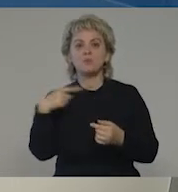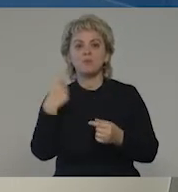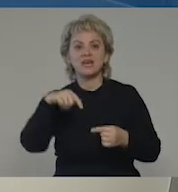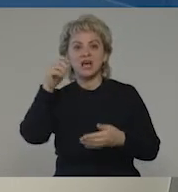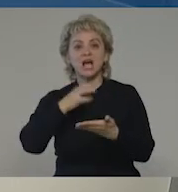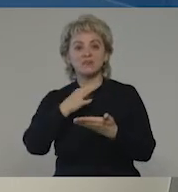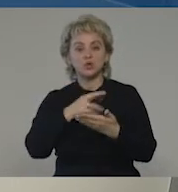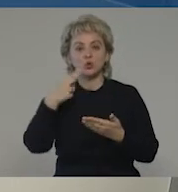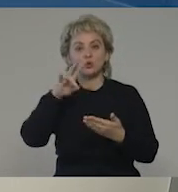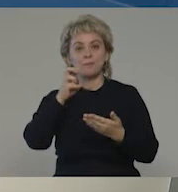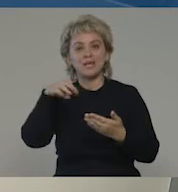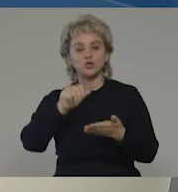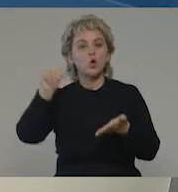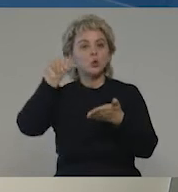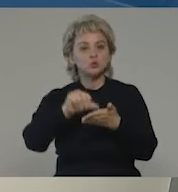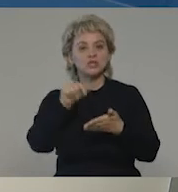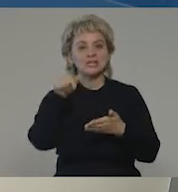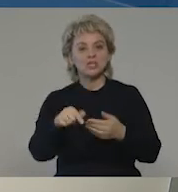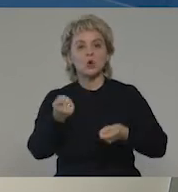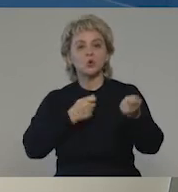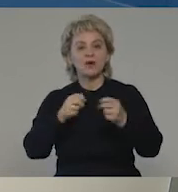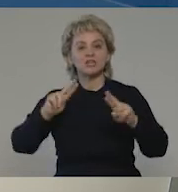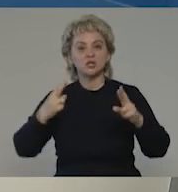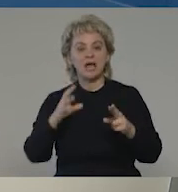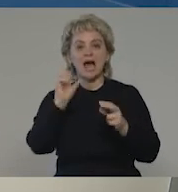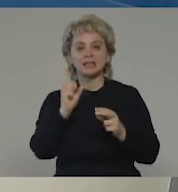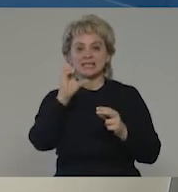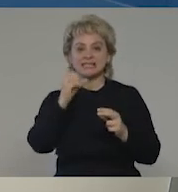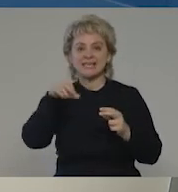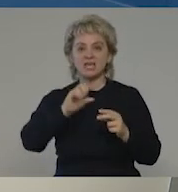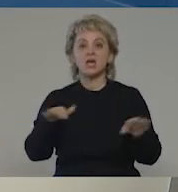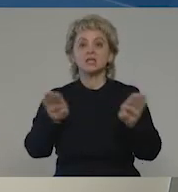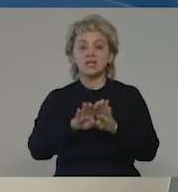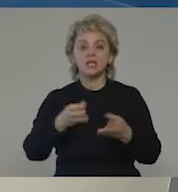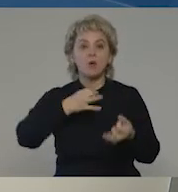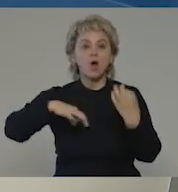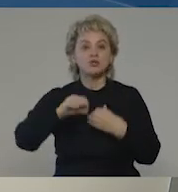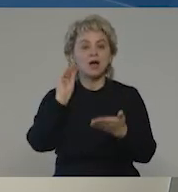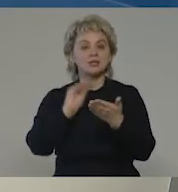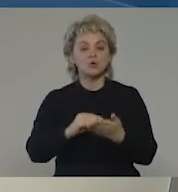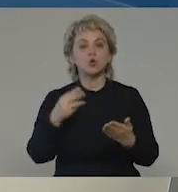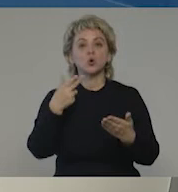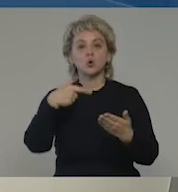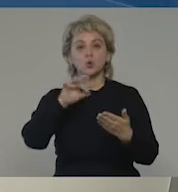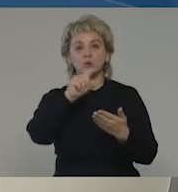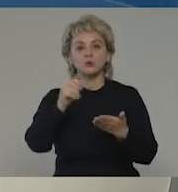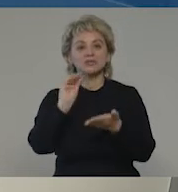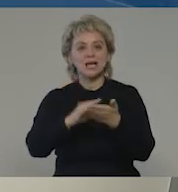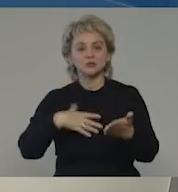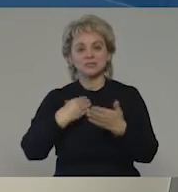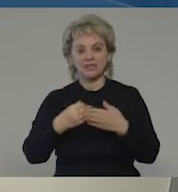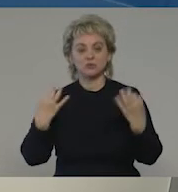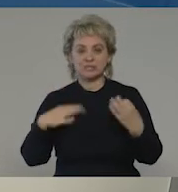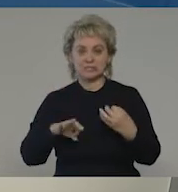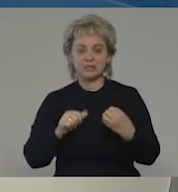первой пресс-конференции в Донмедиа. Поучаствовали в ней и руководители клуба, а Анна Сень таким общением отметила круглую дату своего